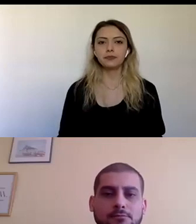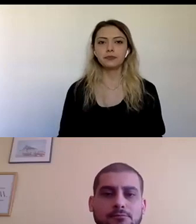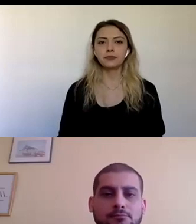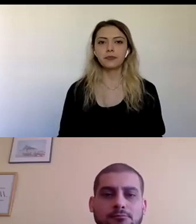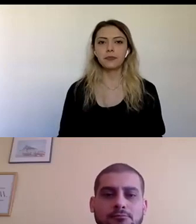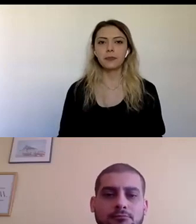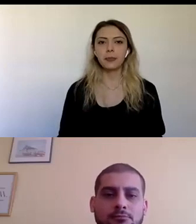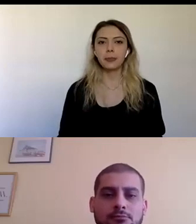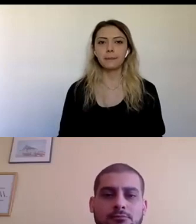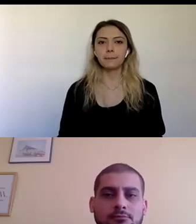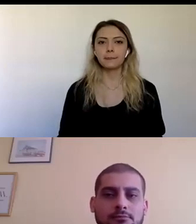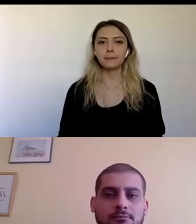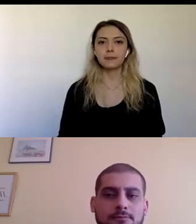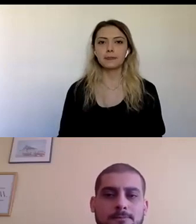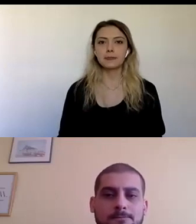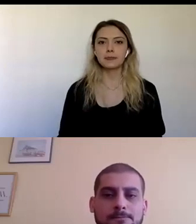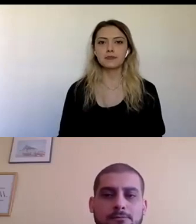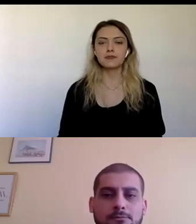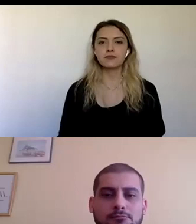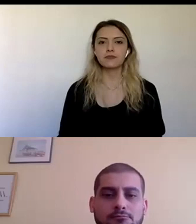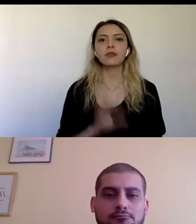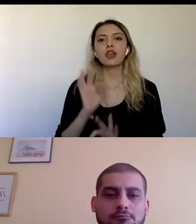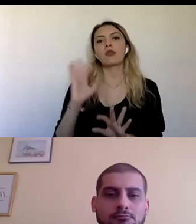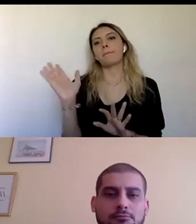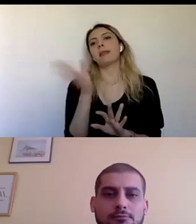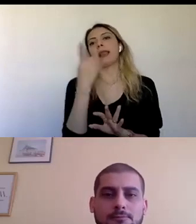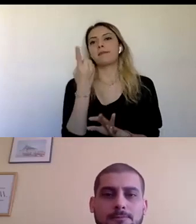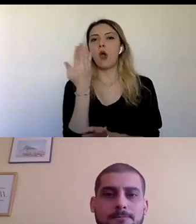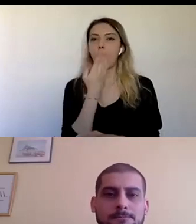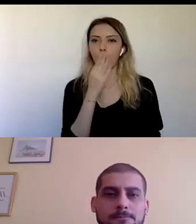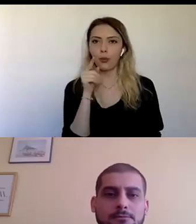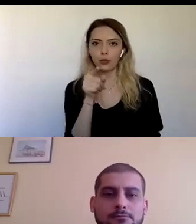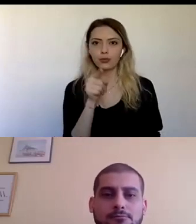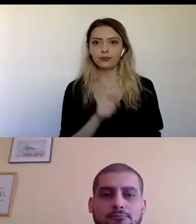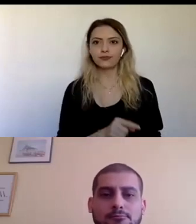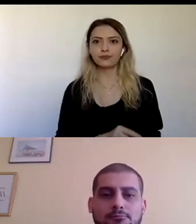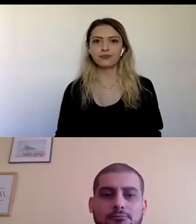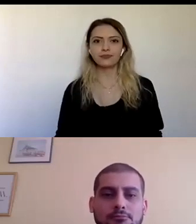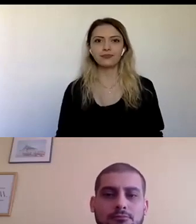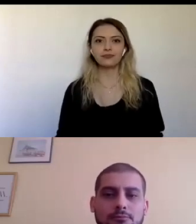sessiz de alın. Mesela bir şey okuyorsunuz şu an. Gelip de buraya.